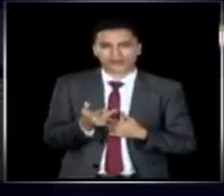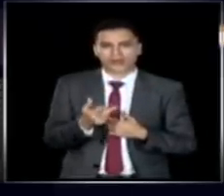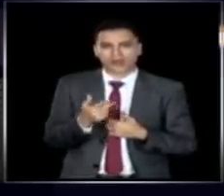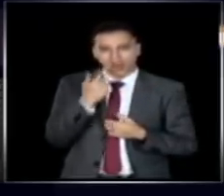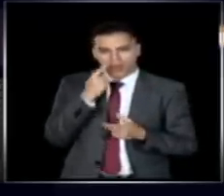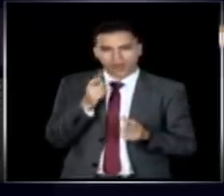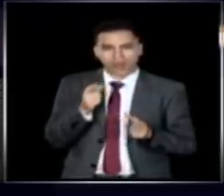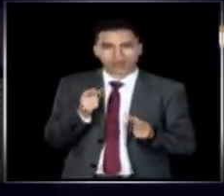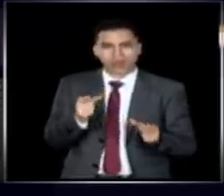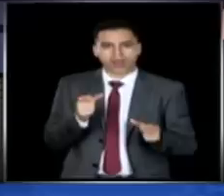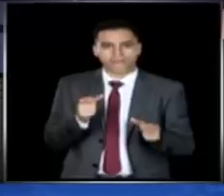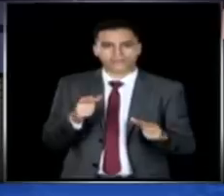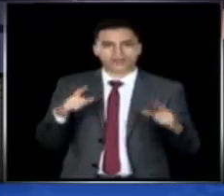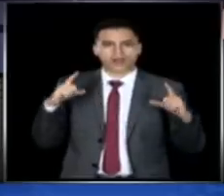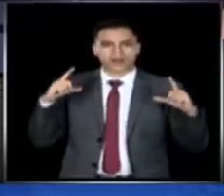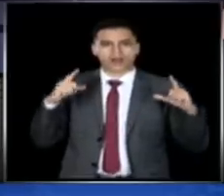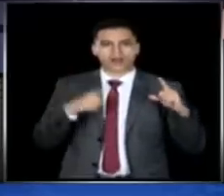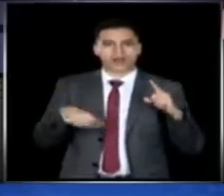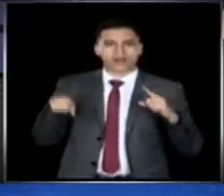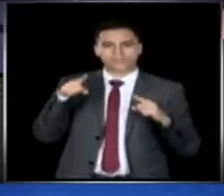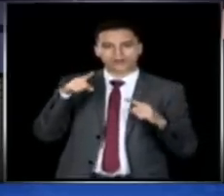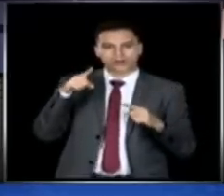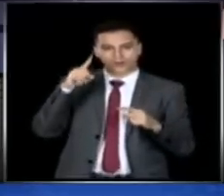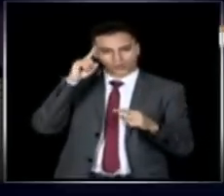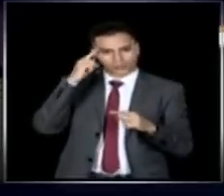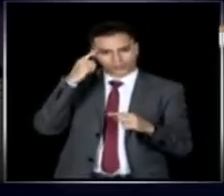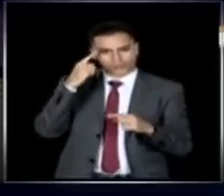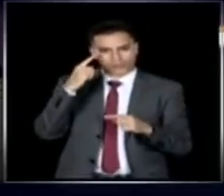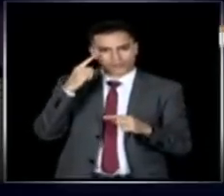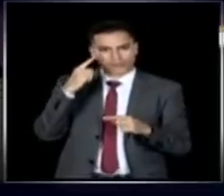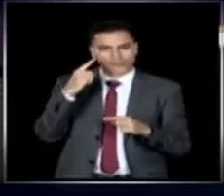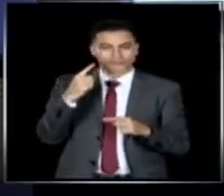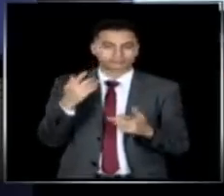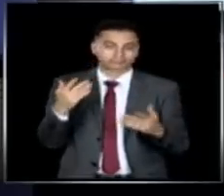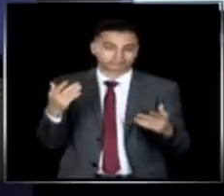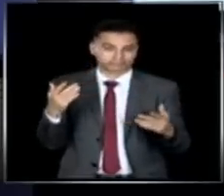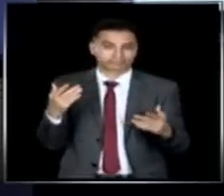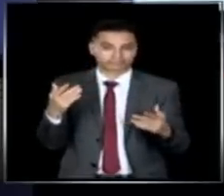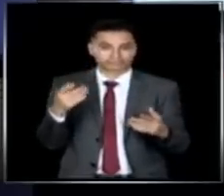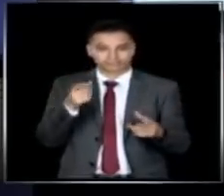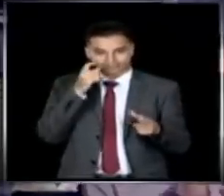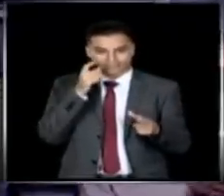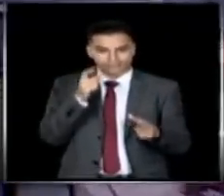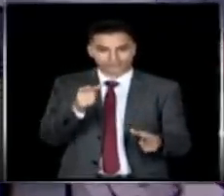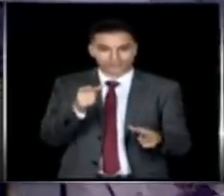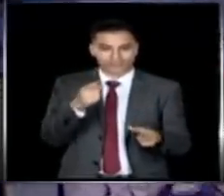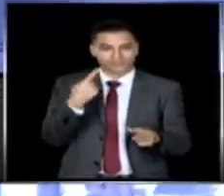بحامي القبر المقدس. حسن عروس. سؤال مسة، إجابة صحيحة.